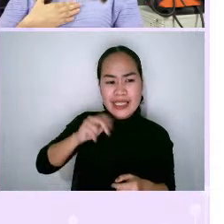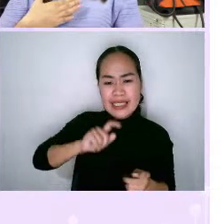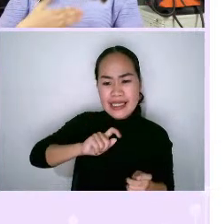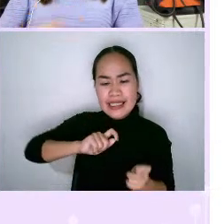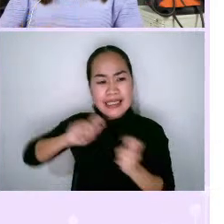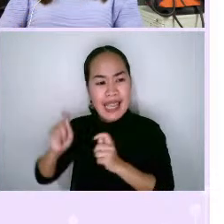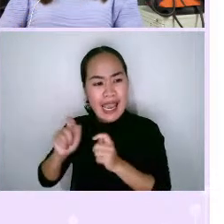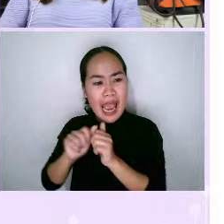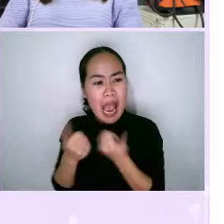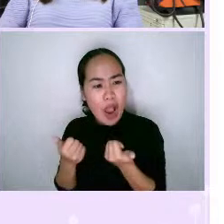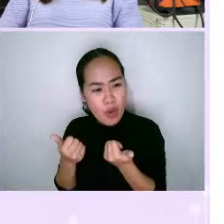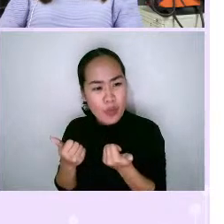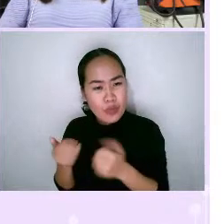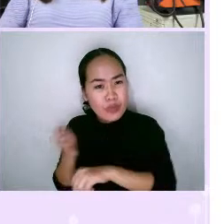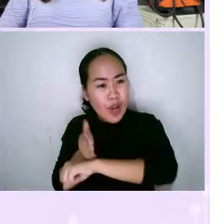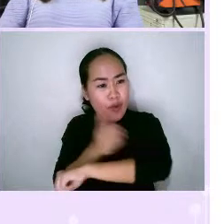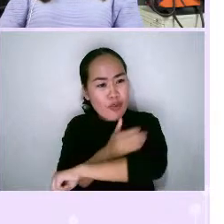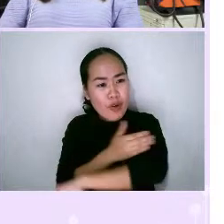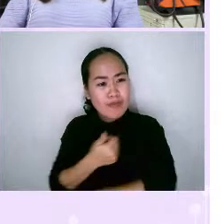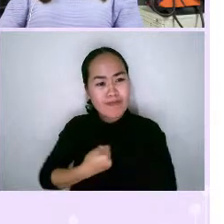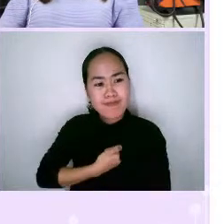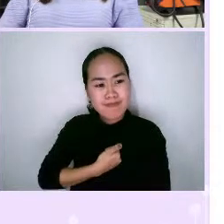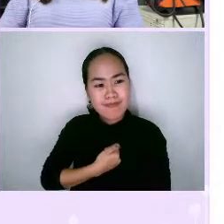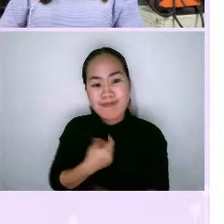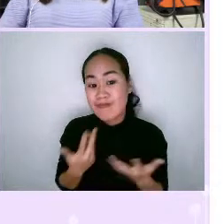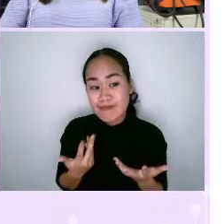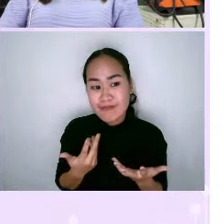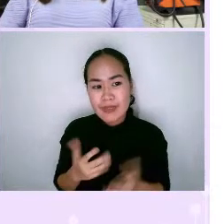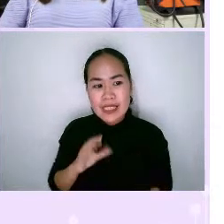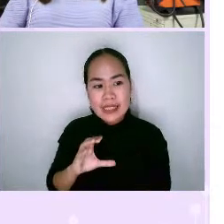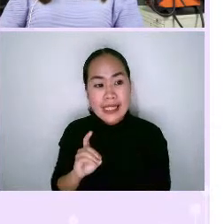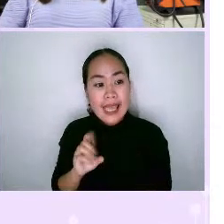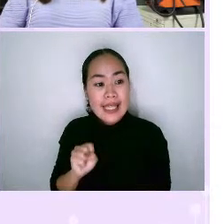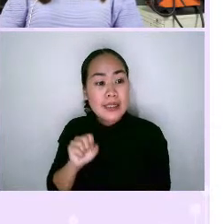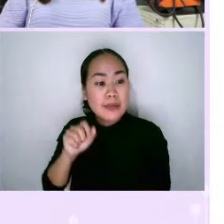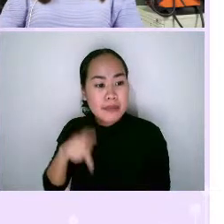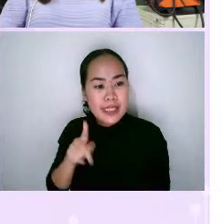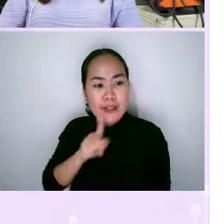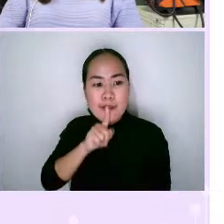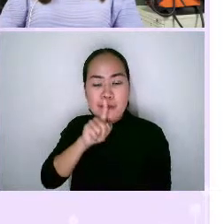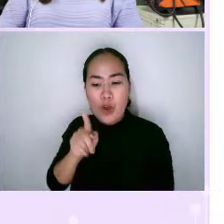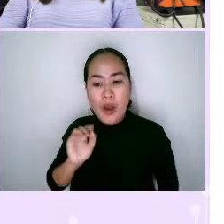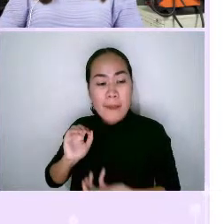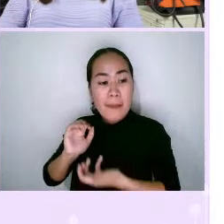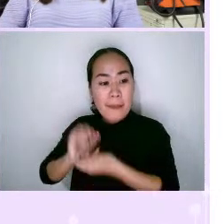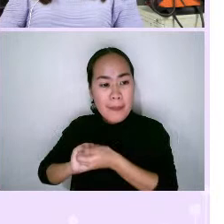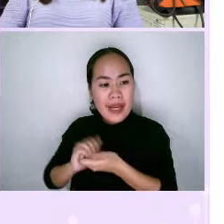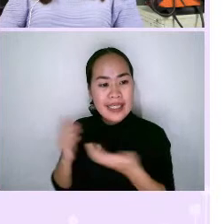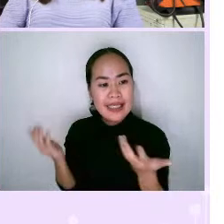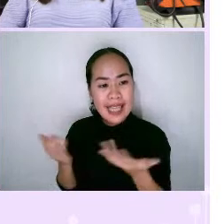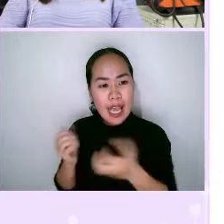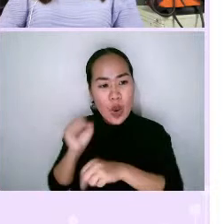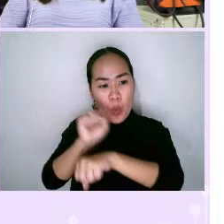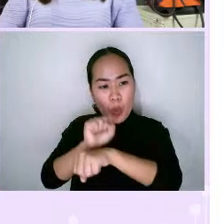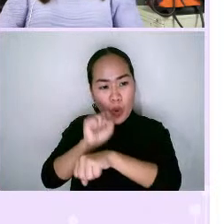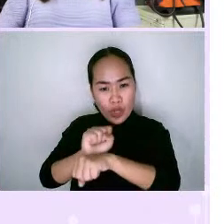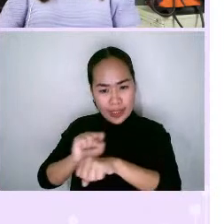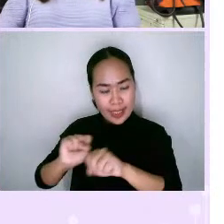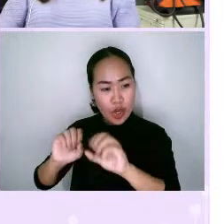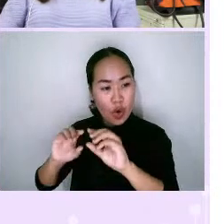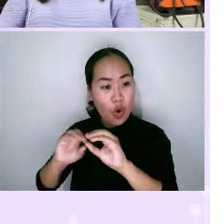natin mai-improve ang ating sarili. So ang CDSP po ay nakikipagtulungan sa mga working group member